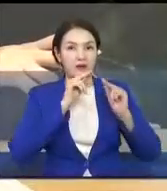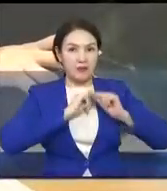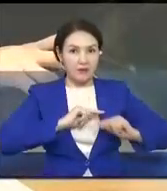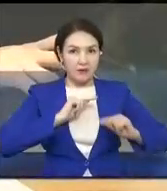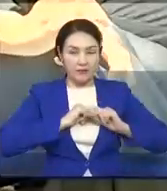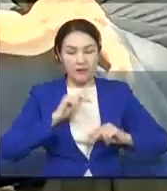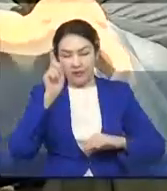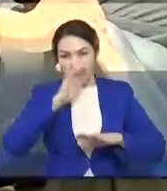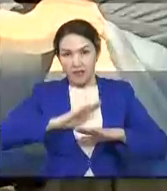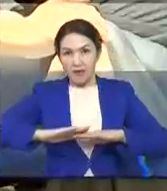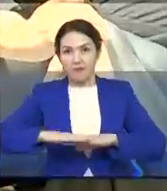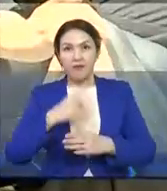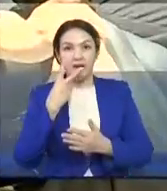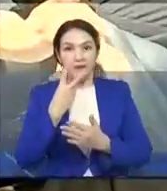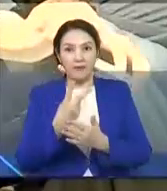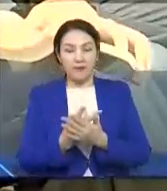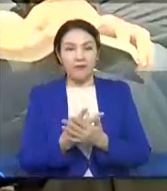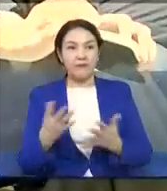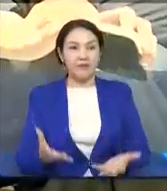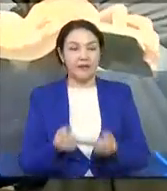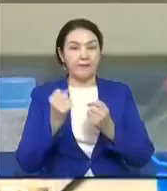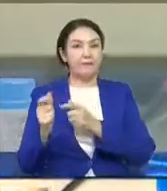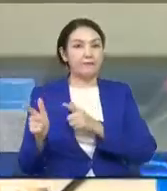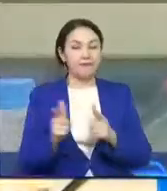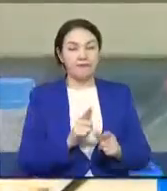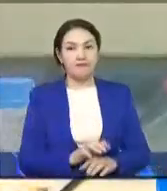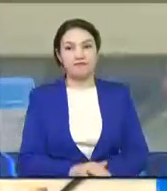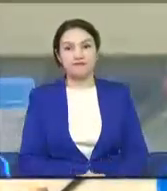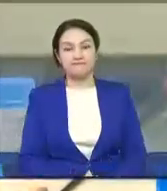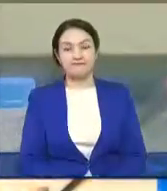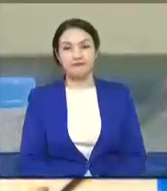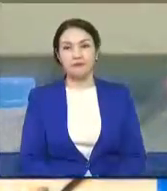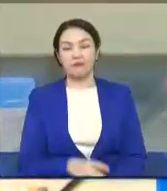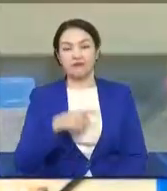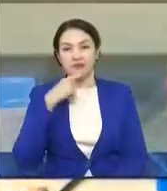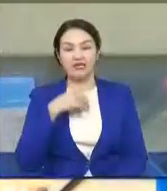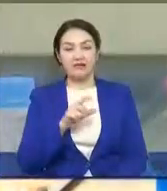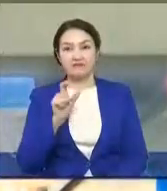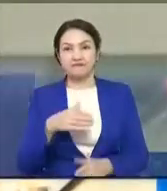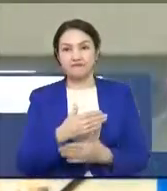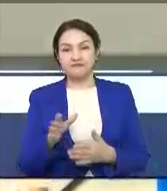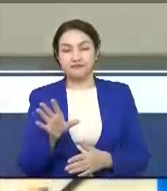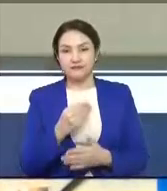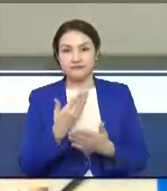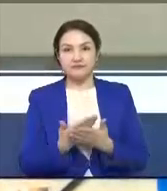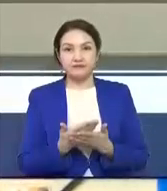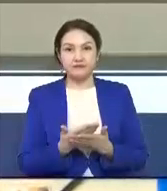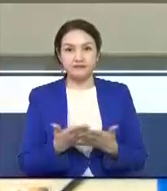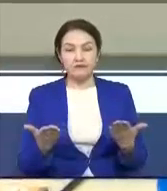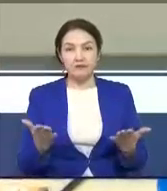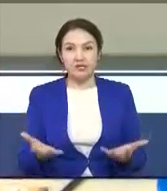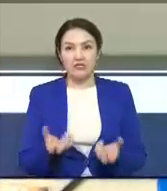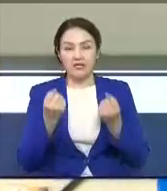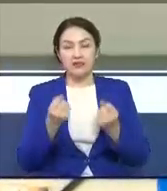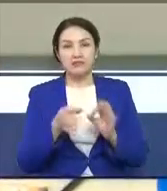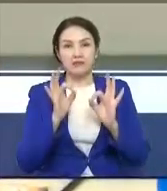орналасу мемлекет тарапынан көрсетіліп жатқан қолдауларды айтылды. Мен жеткізейін ол кісіге. Бірақ енді сіздің көтеріп отырғаныңыз